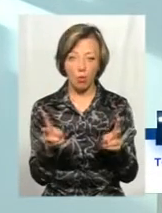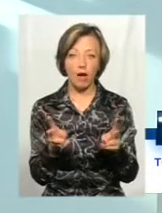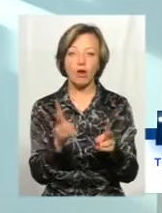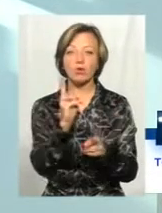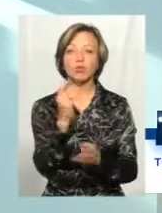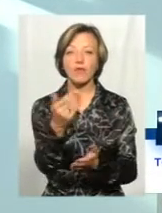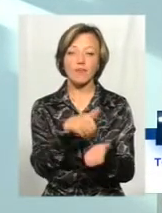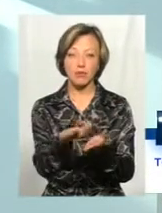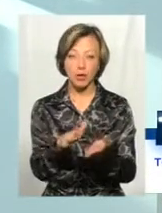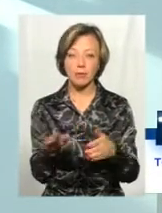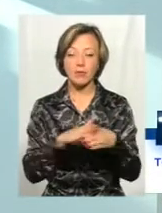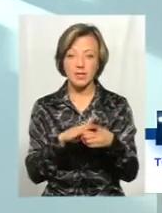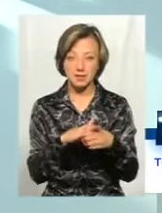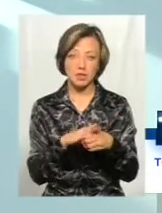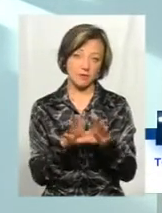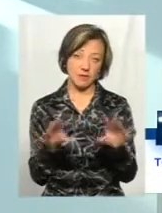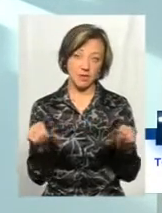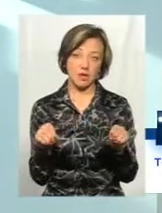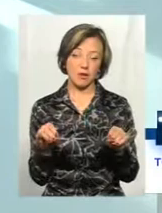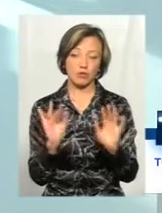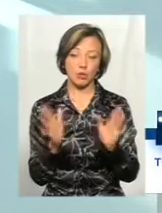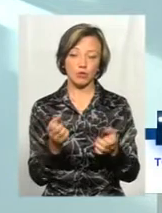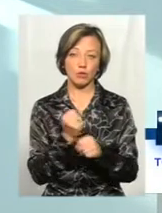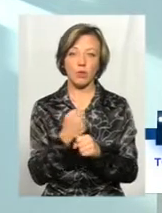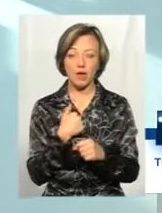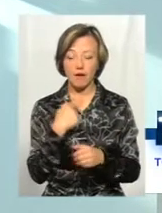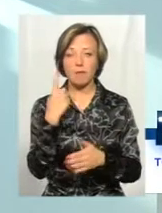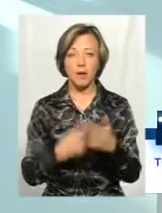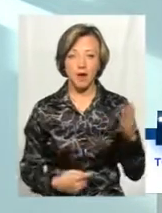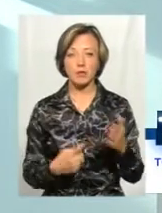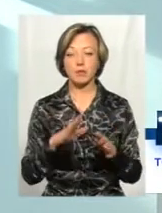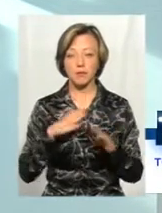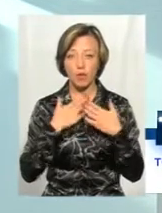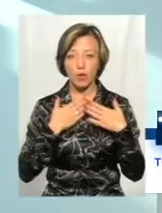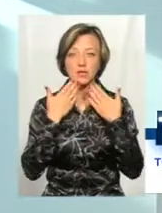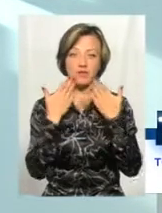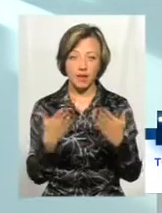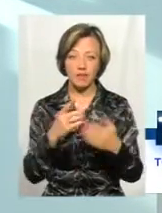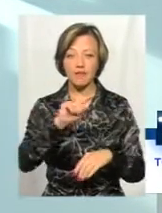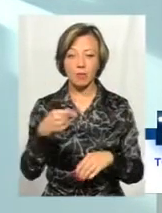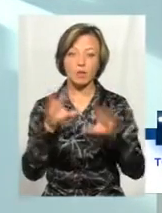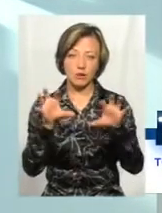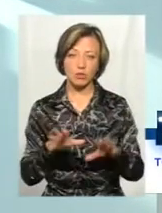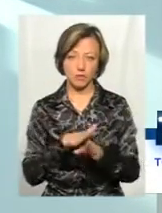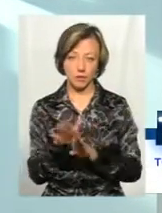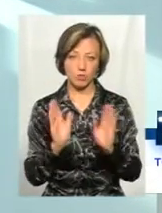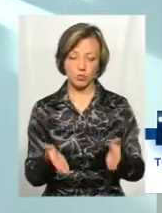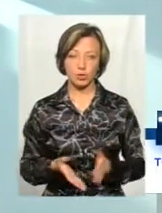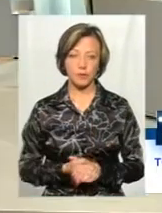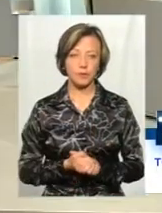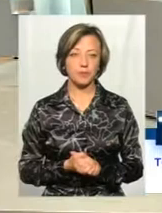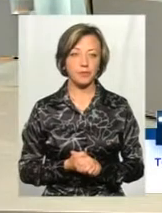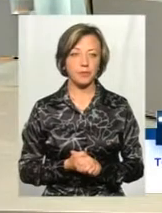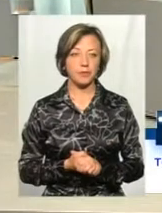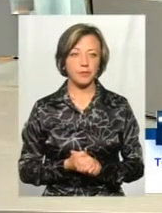хто вам відмовив з прізвищами, і все. І все буде зроблено. Я переконаний, що після мого звернення вимоги закону будуть виконані.